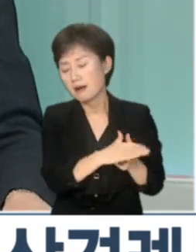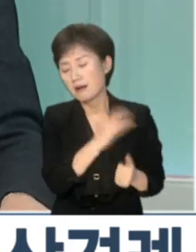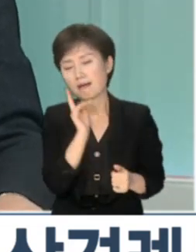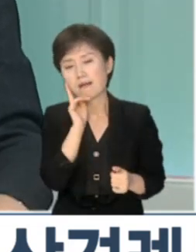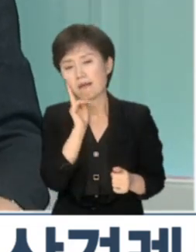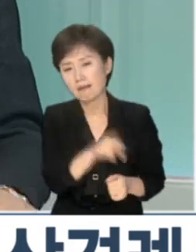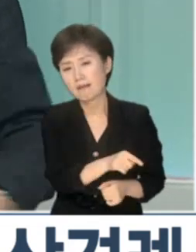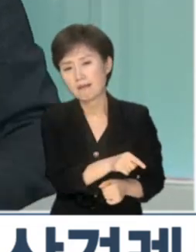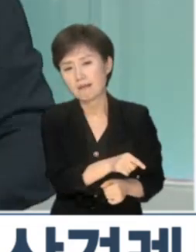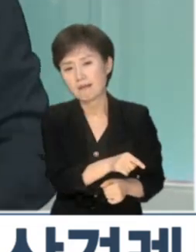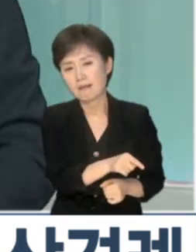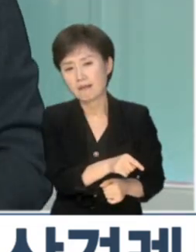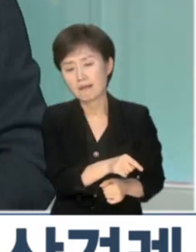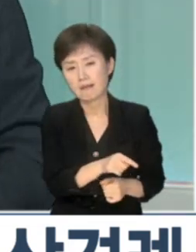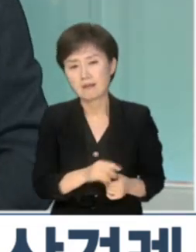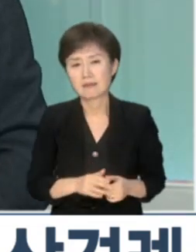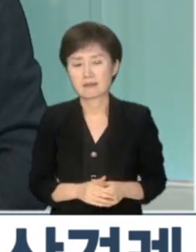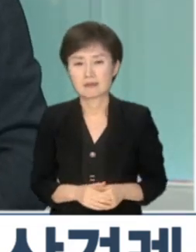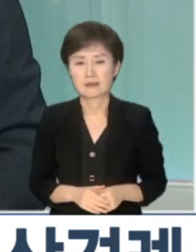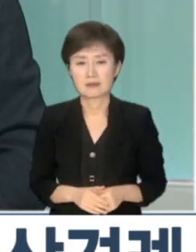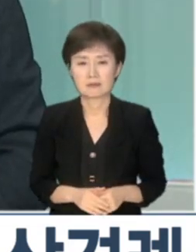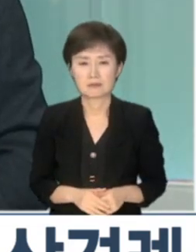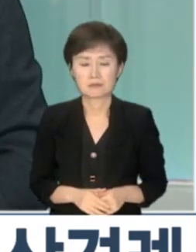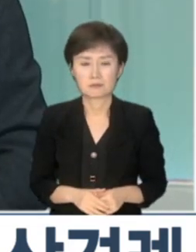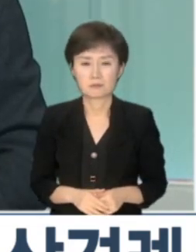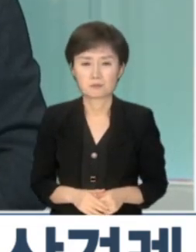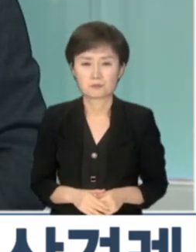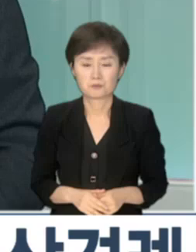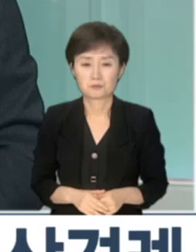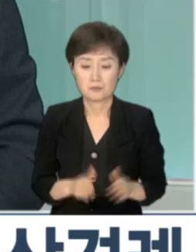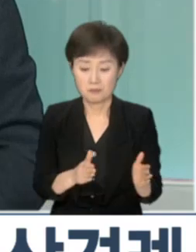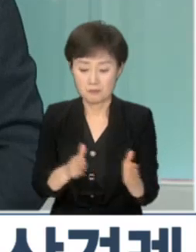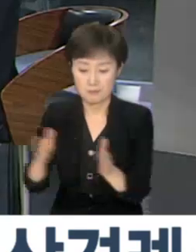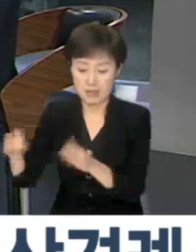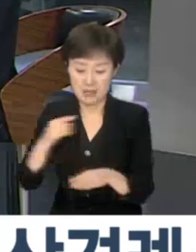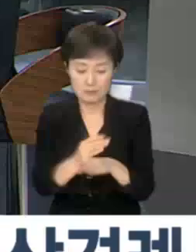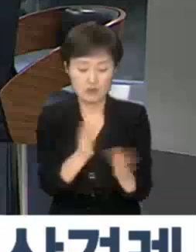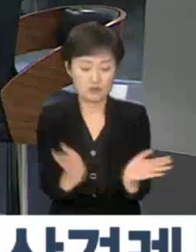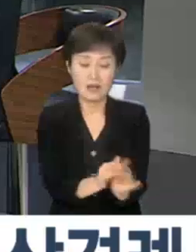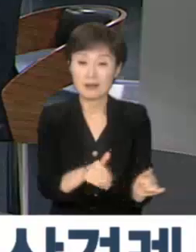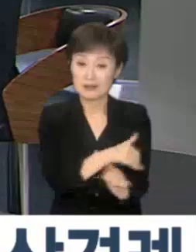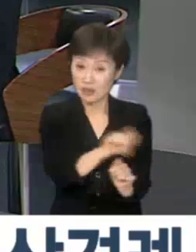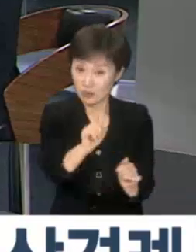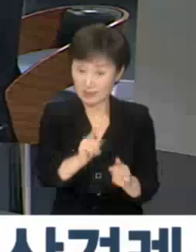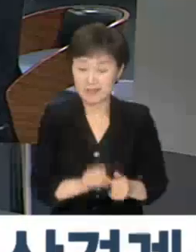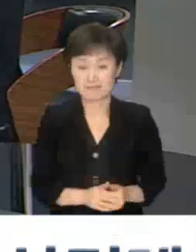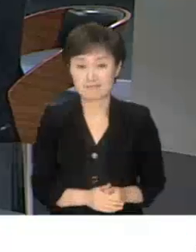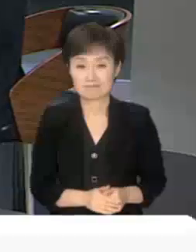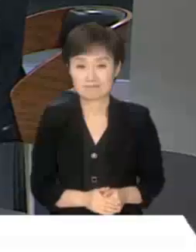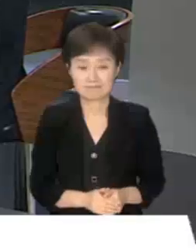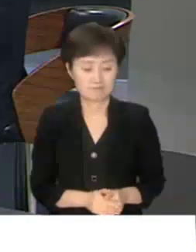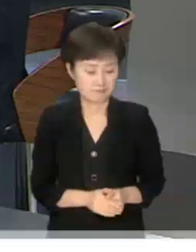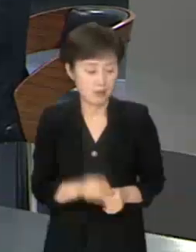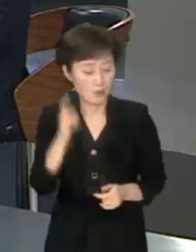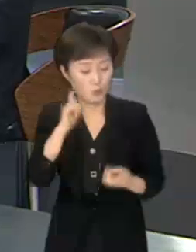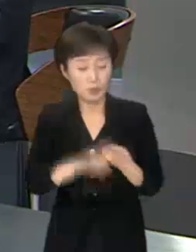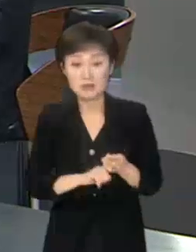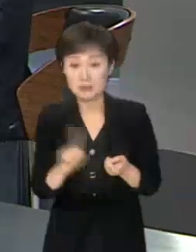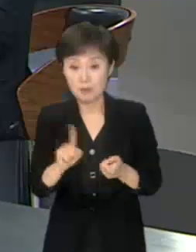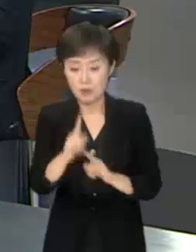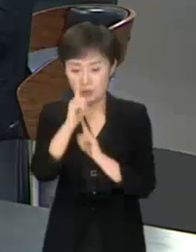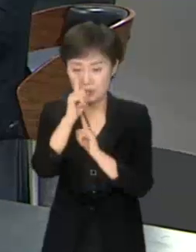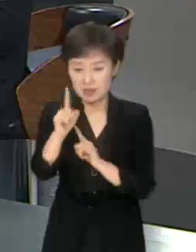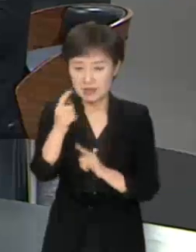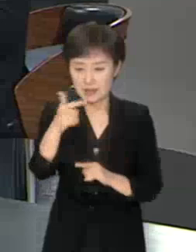있어서 알겠습니다. 윤석열은 뭐 한 발자국도 못 나가고 있는 그러면 저희가 민주당 상황 한번 짚어보도록 하겠습니다. 민주당이 이낙연 전 대표에 대한